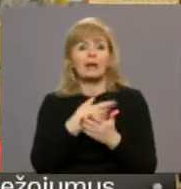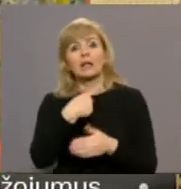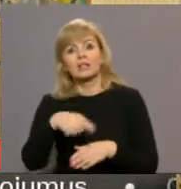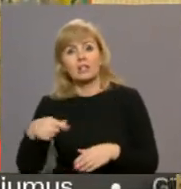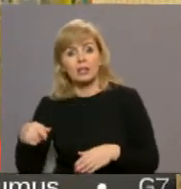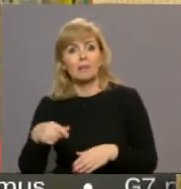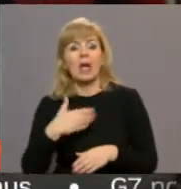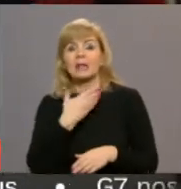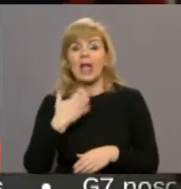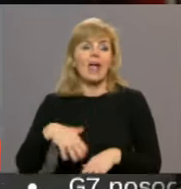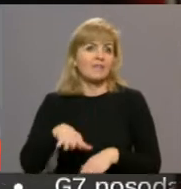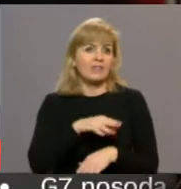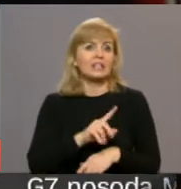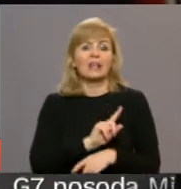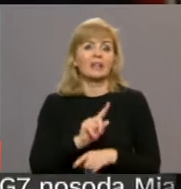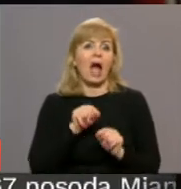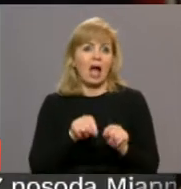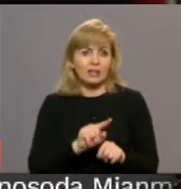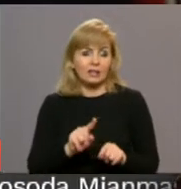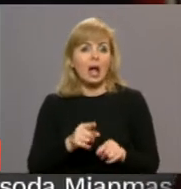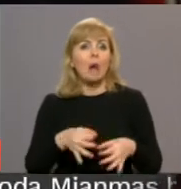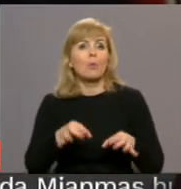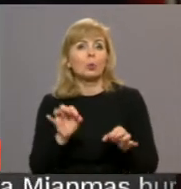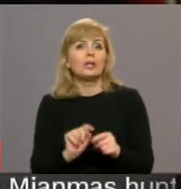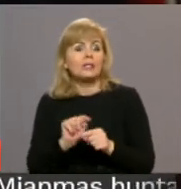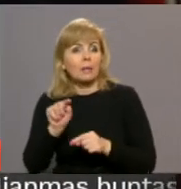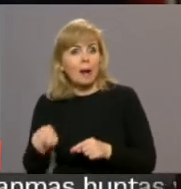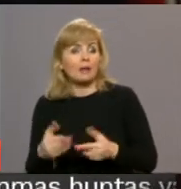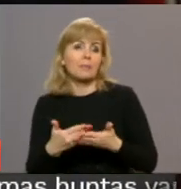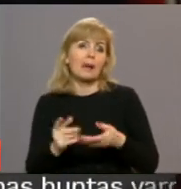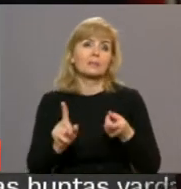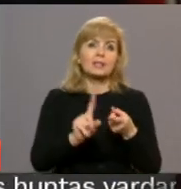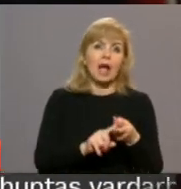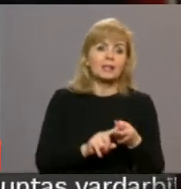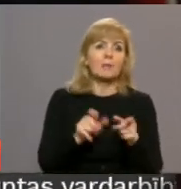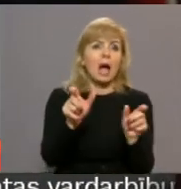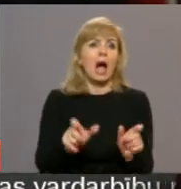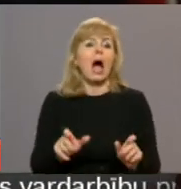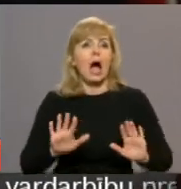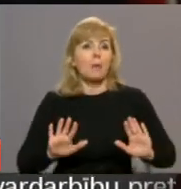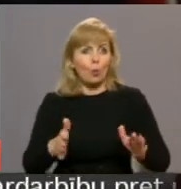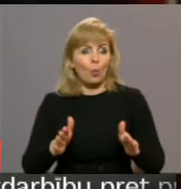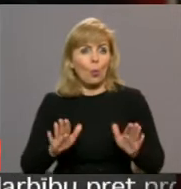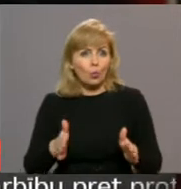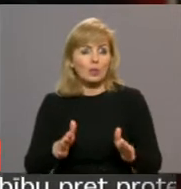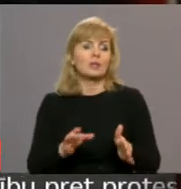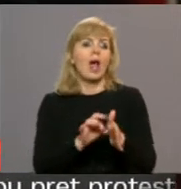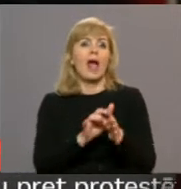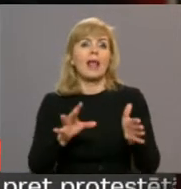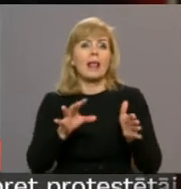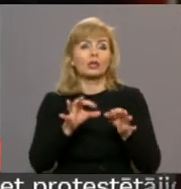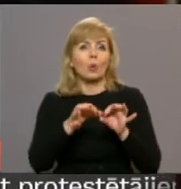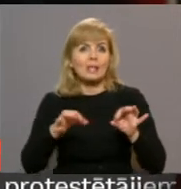visi tādi ir. Būtiski pārkāpumi tas vairāk ir saistīti ar apkures sistēmām, ar